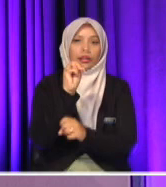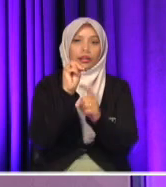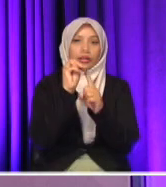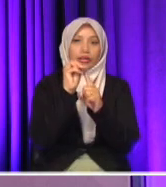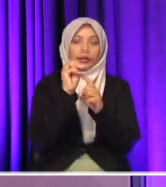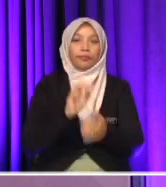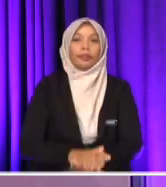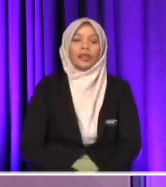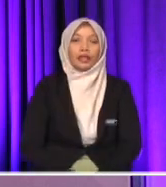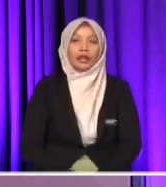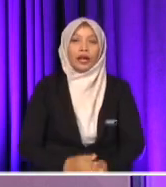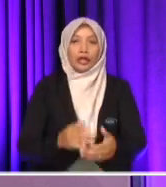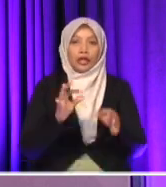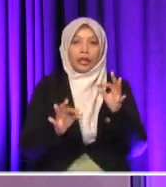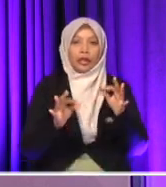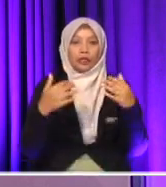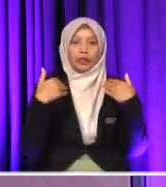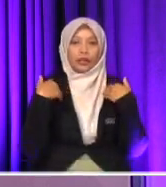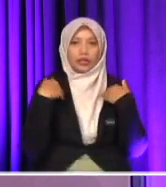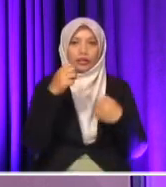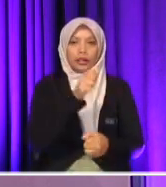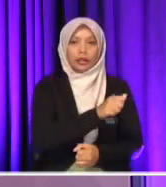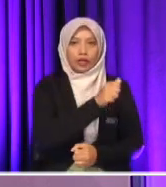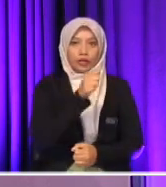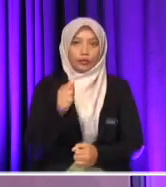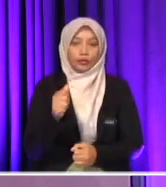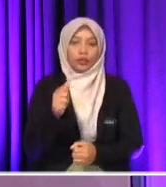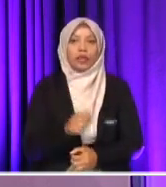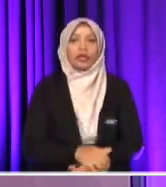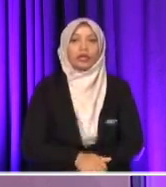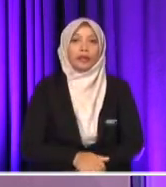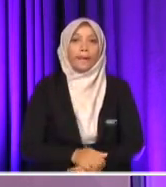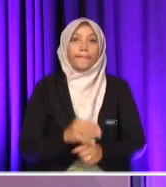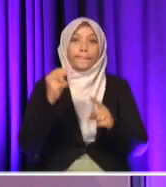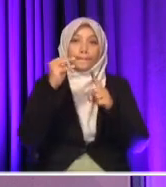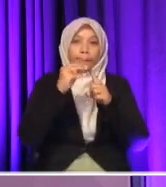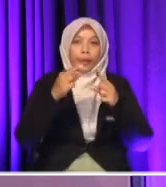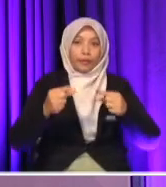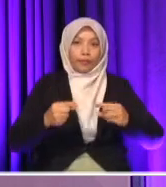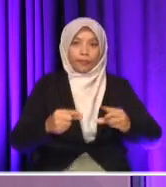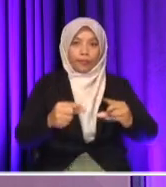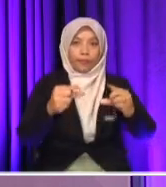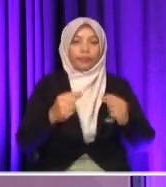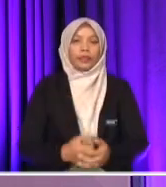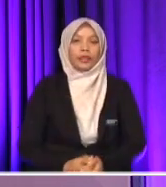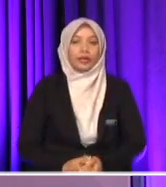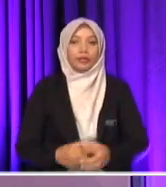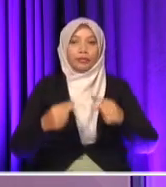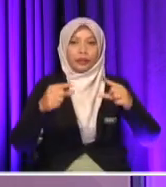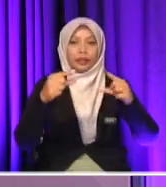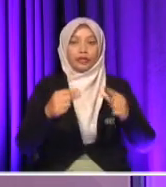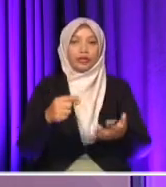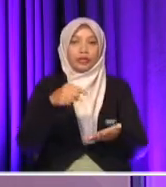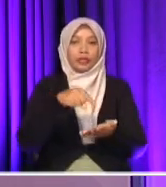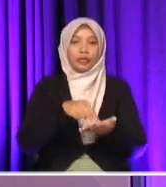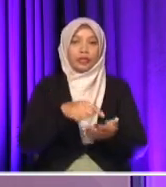ada arus mengalir, meter jarum meter dia akan bergerak. Okey. Jadi sekarang bila kita ni pergerakan ni arus ulang-alik